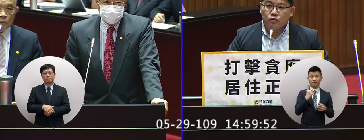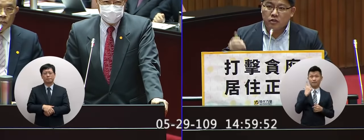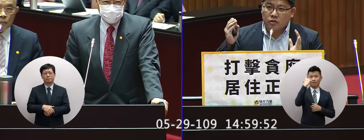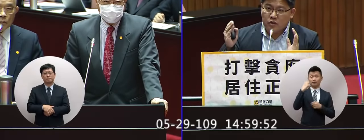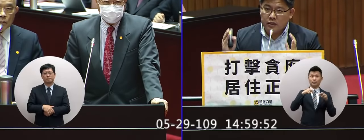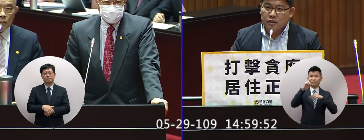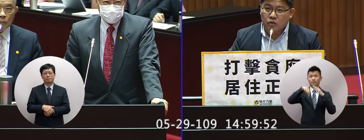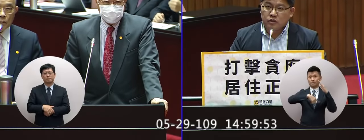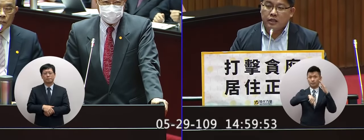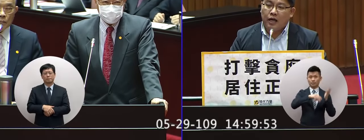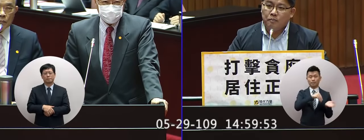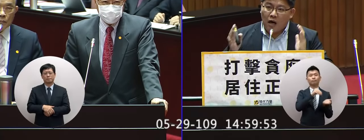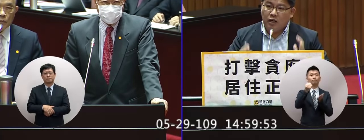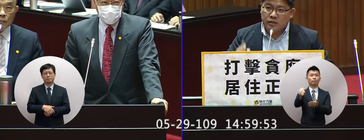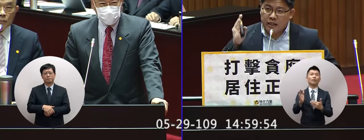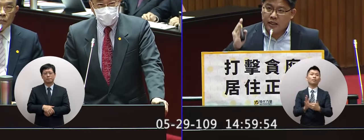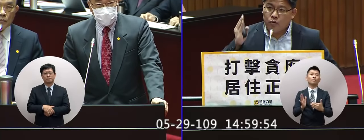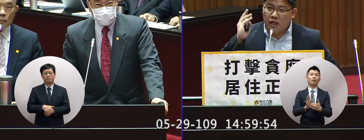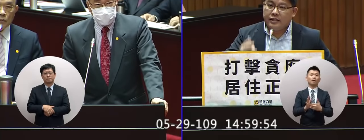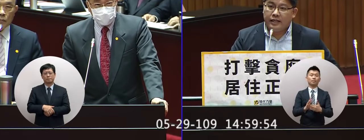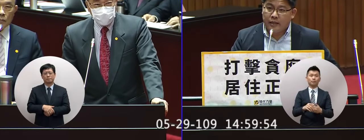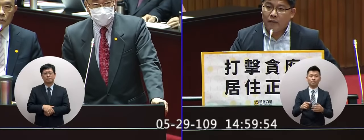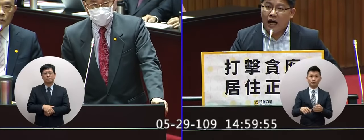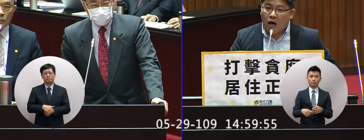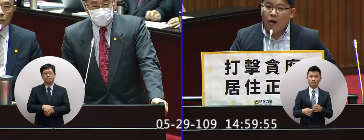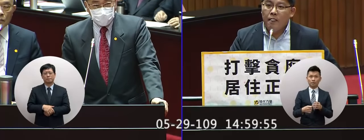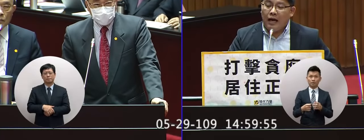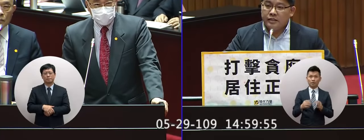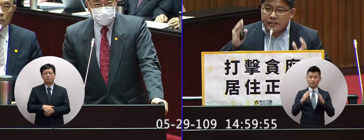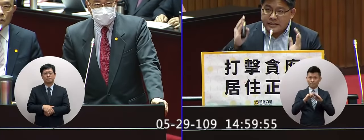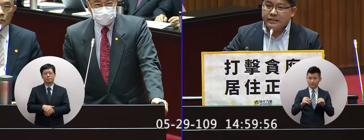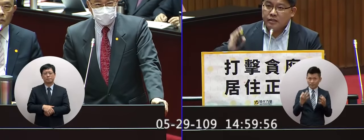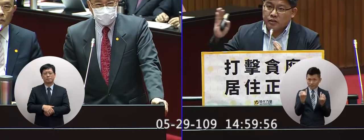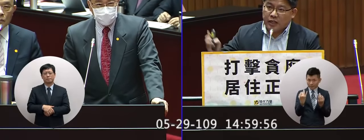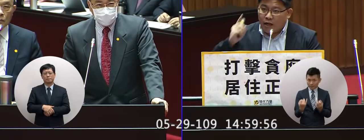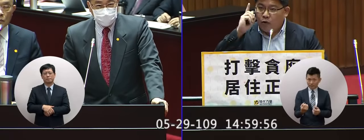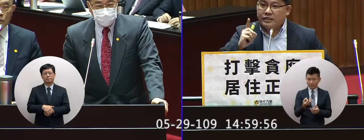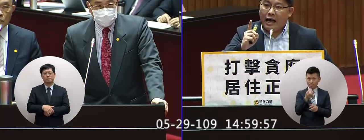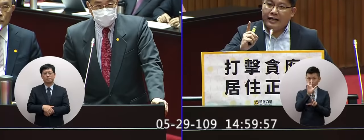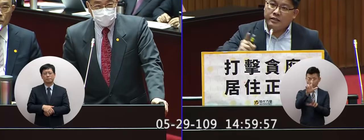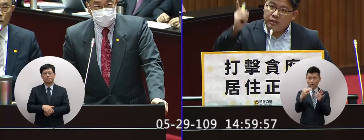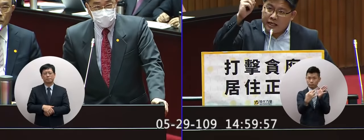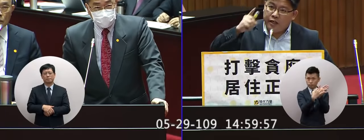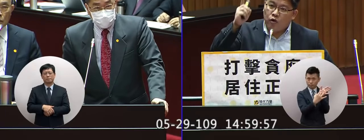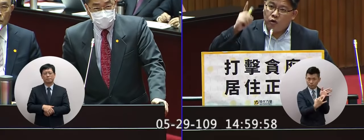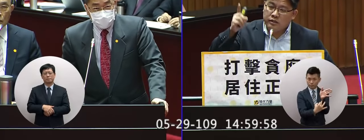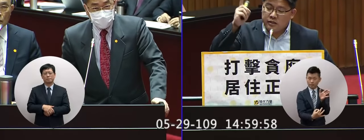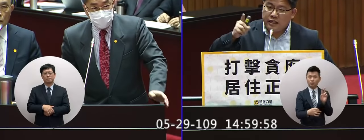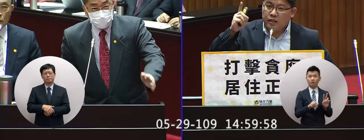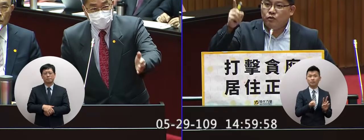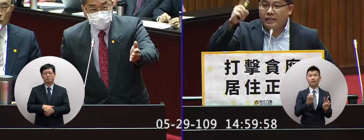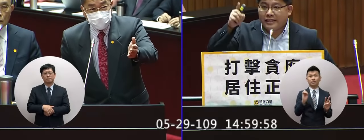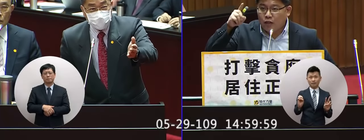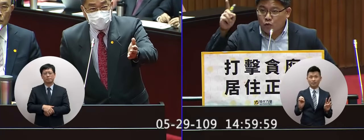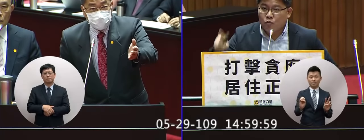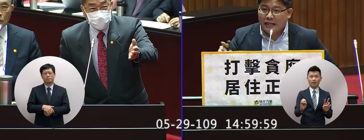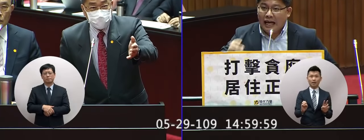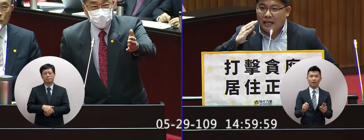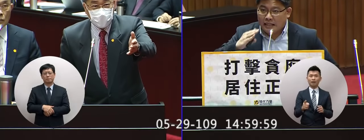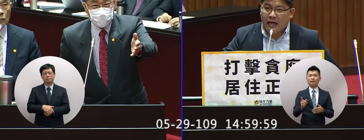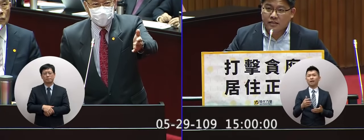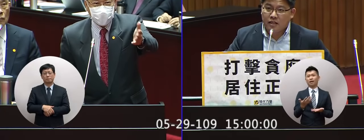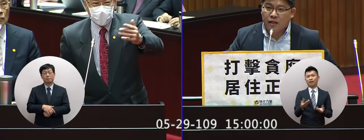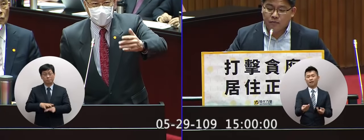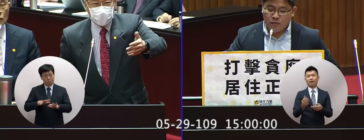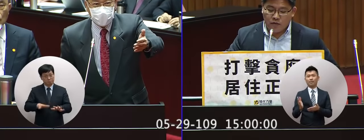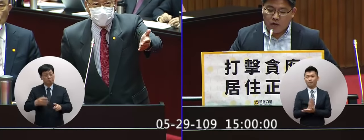政院的态度就是说已经送进来，而包括实价登录2.0嘛，哈，啊，进行就是干了过几行年，所以才去用公实价登录0.5嘛，